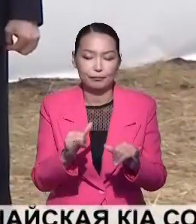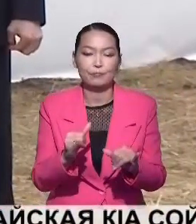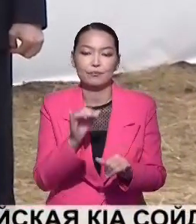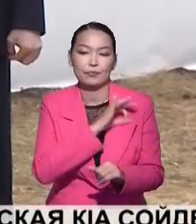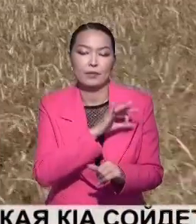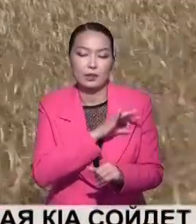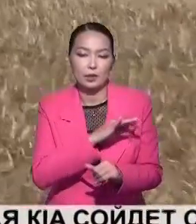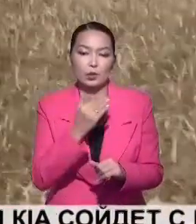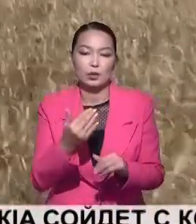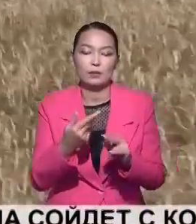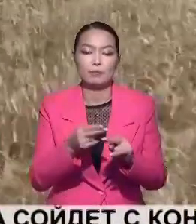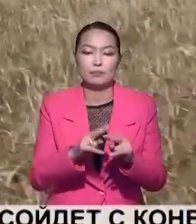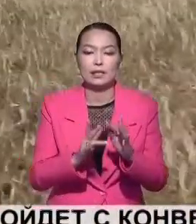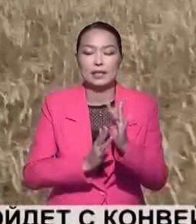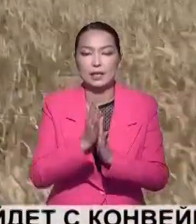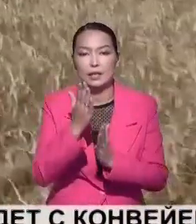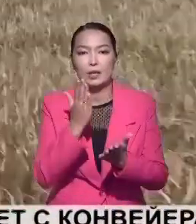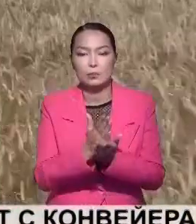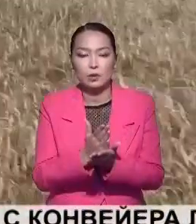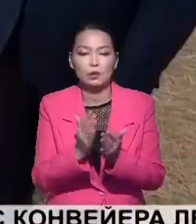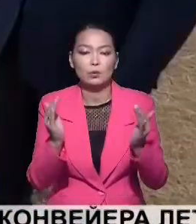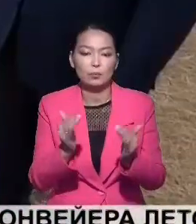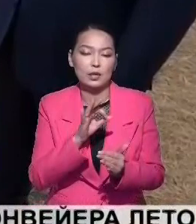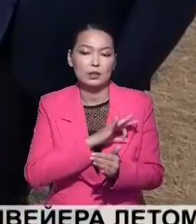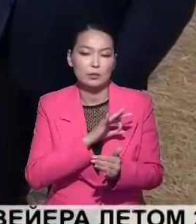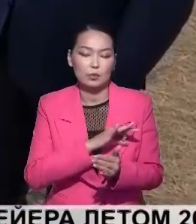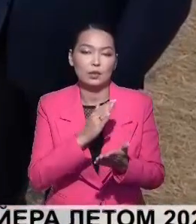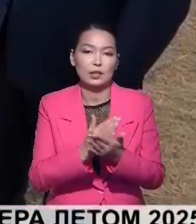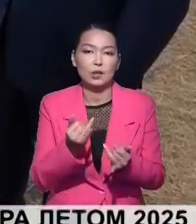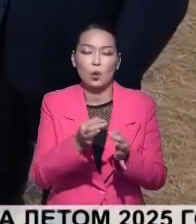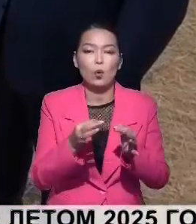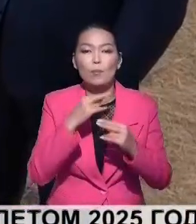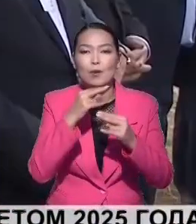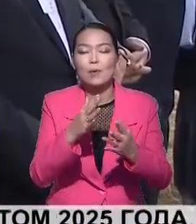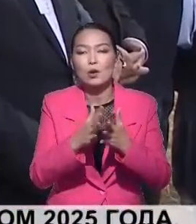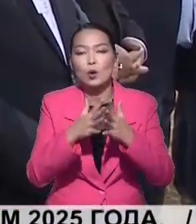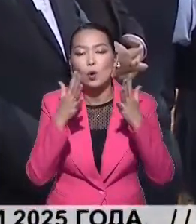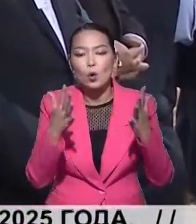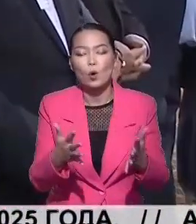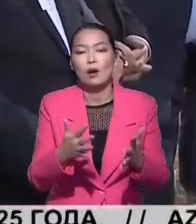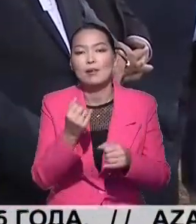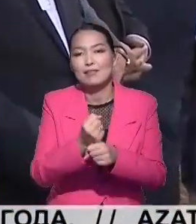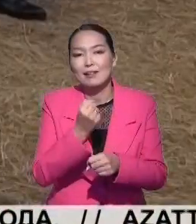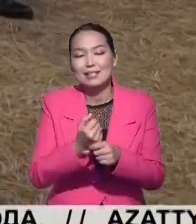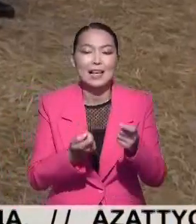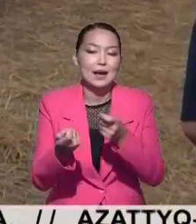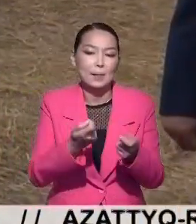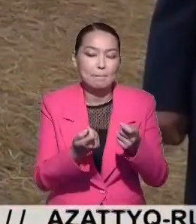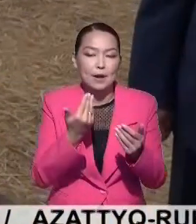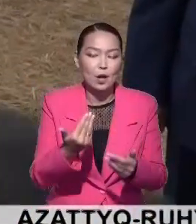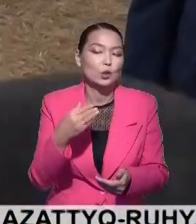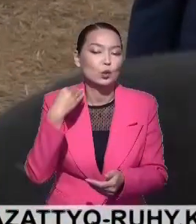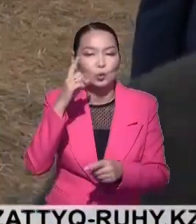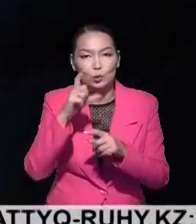удобрений, средств защиты растений, снизила засоренность полей. В области уделено большое внимание глубокой переработке зерна. Турецкой компании